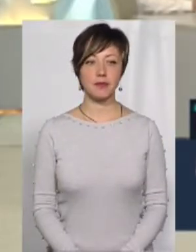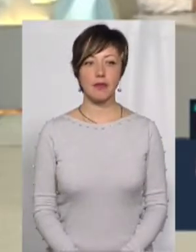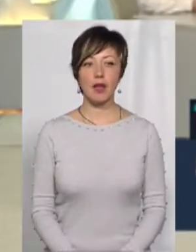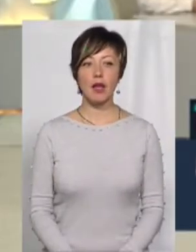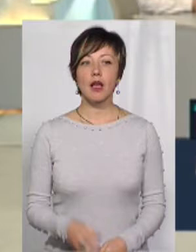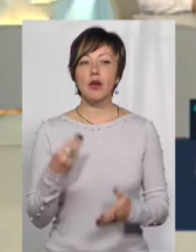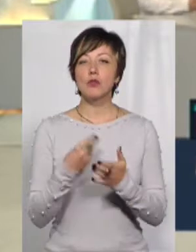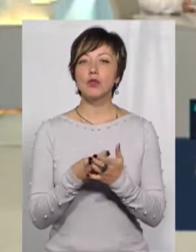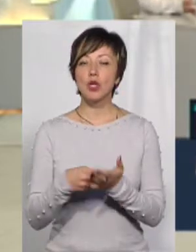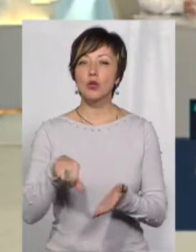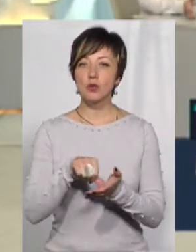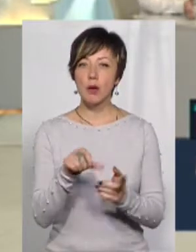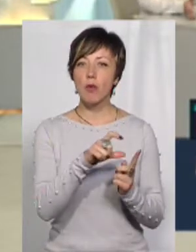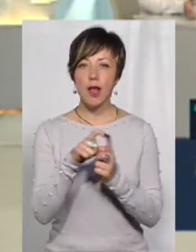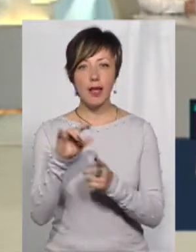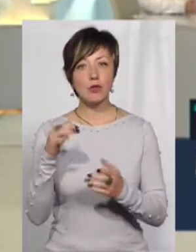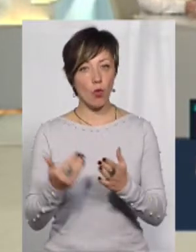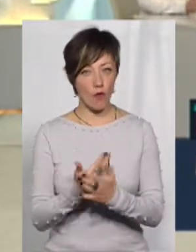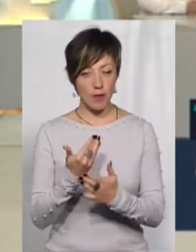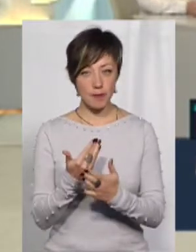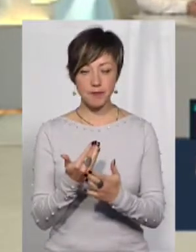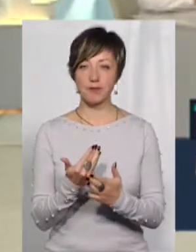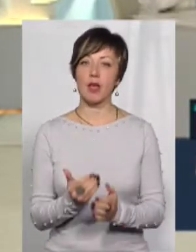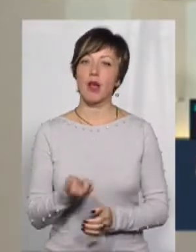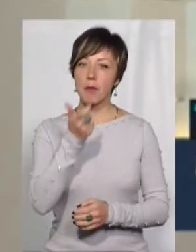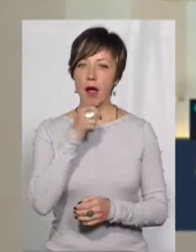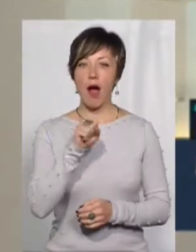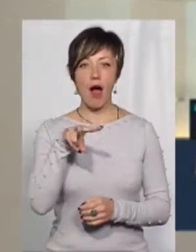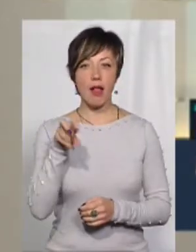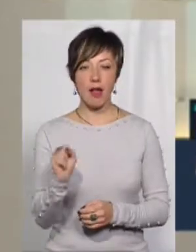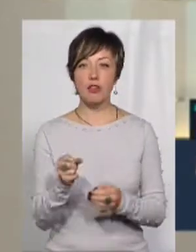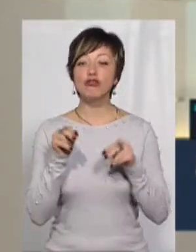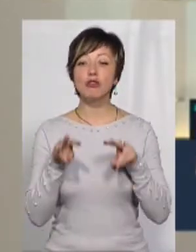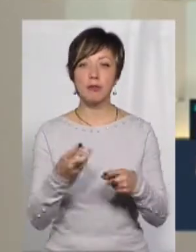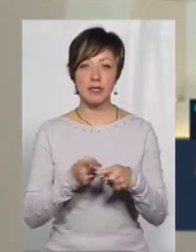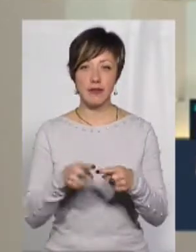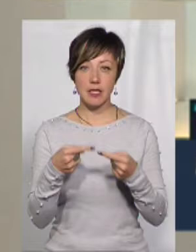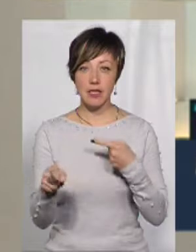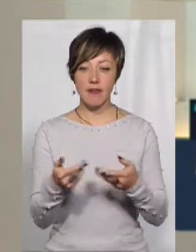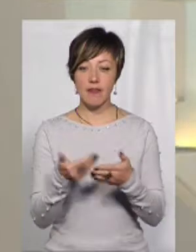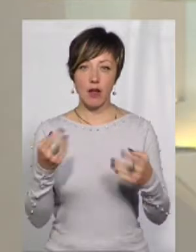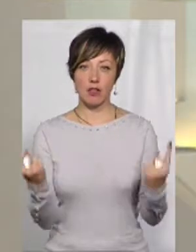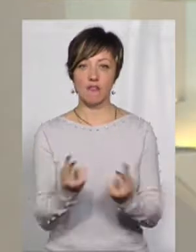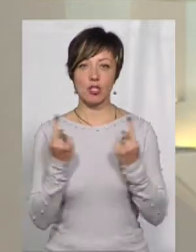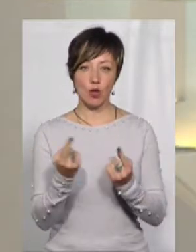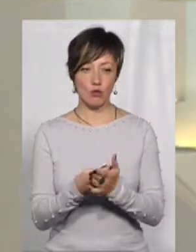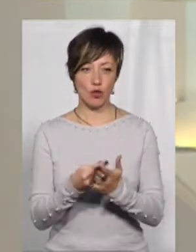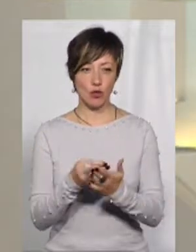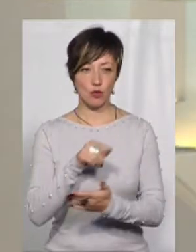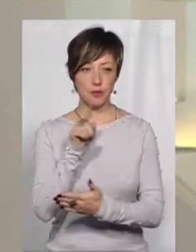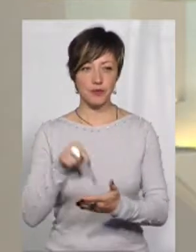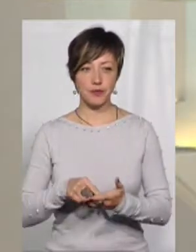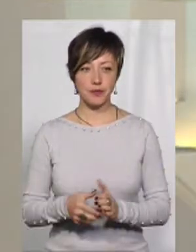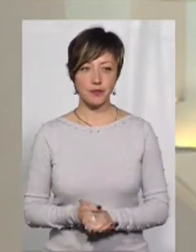Добрий вечір. Бюджет участі – поняття із нових. Пані Алло, от чим він відрізняється від звичайного бюджету? Ну,